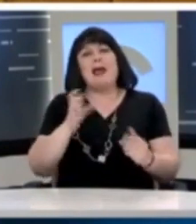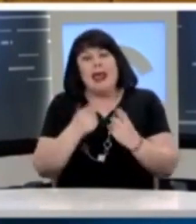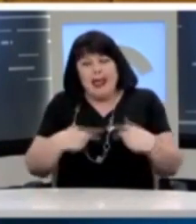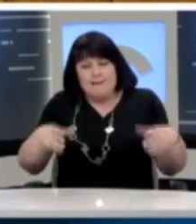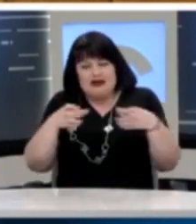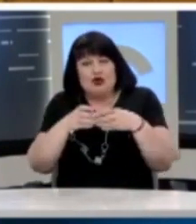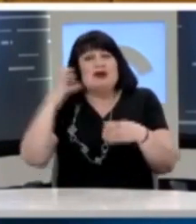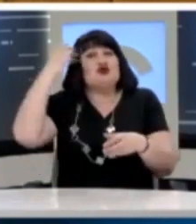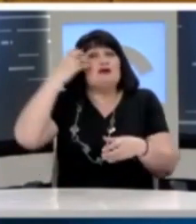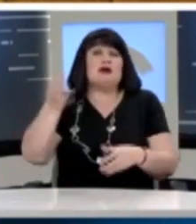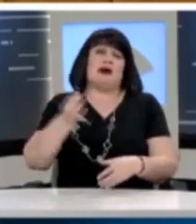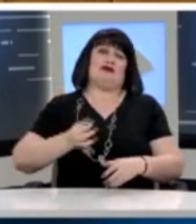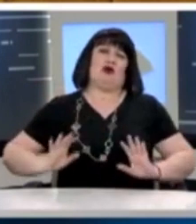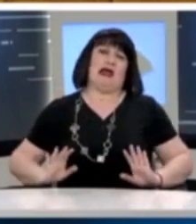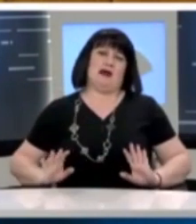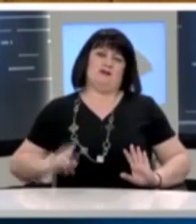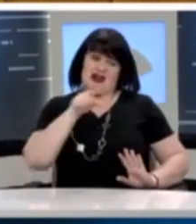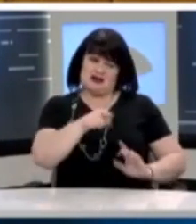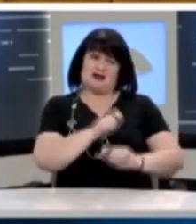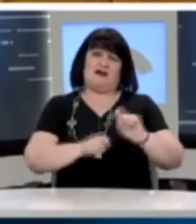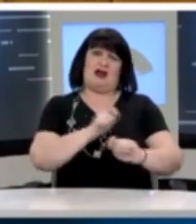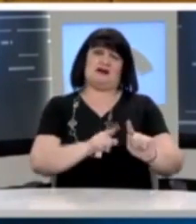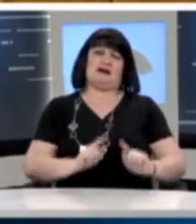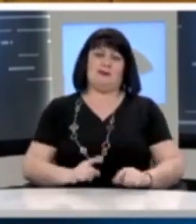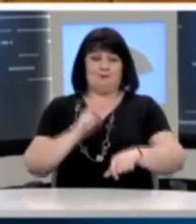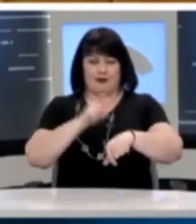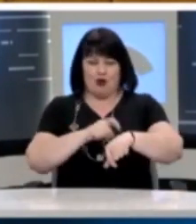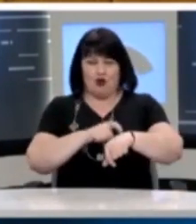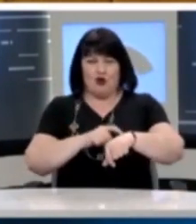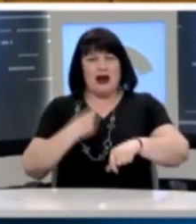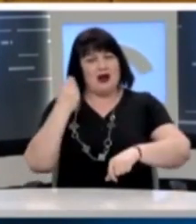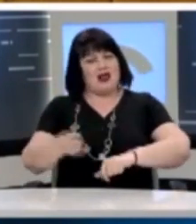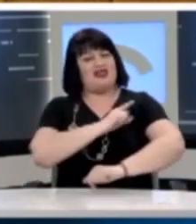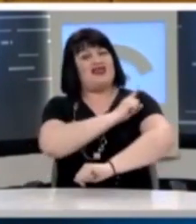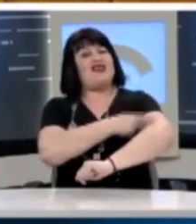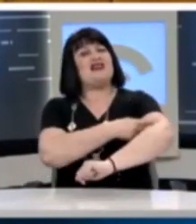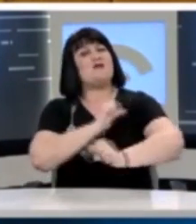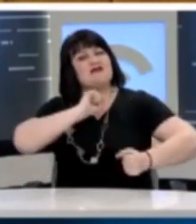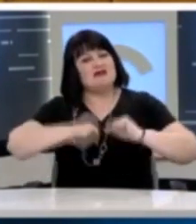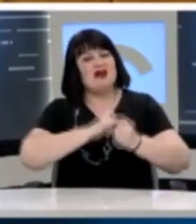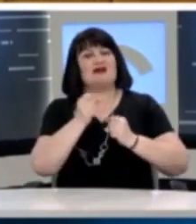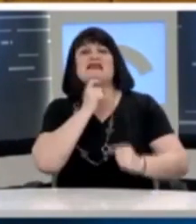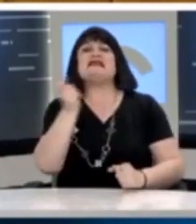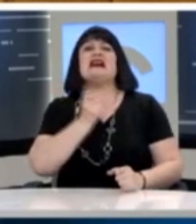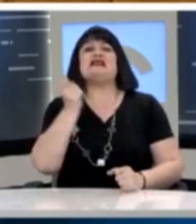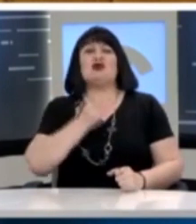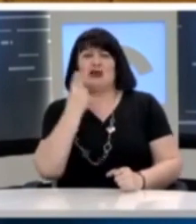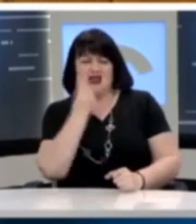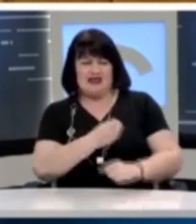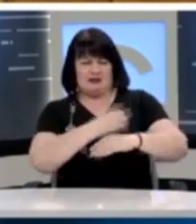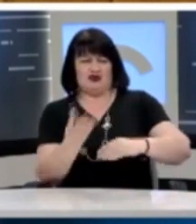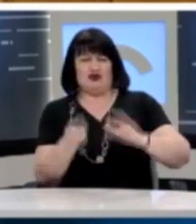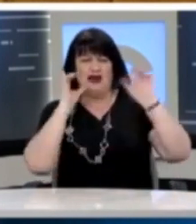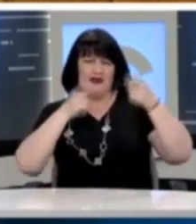που εσείς ορίσατε. Είναι τώρα η ώρα να δώσουν δύναμη στον αγώνα τους. Οι συνταξιούχοι που είδαν το ΠΑΣΟΚ, τη